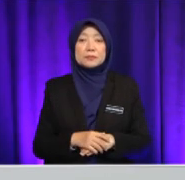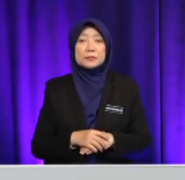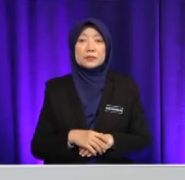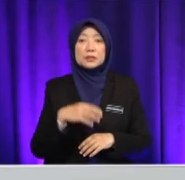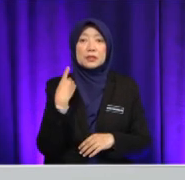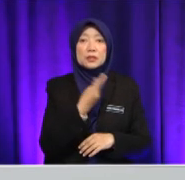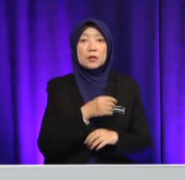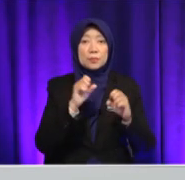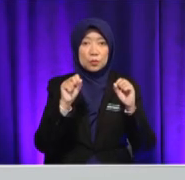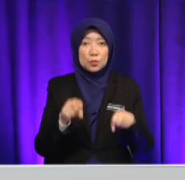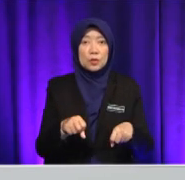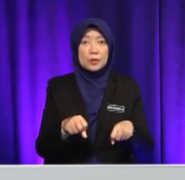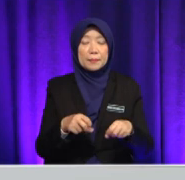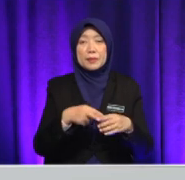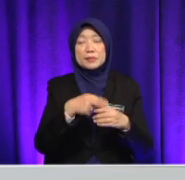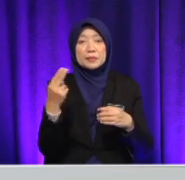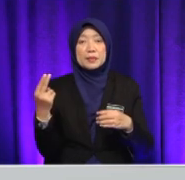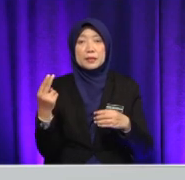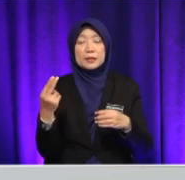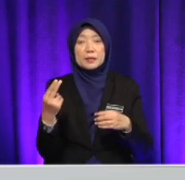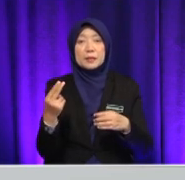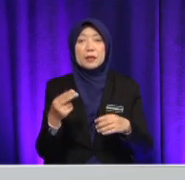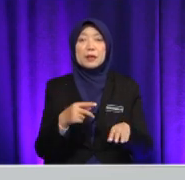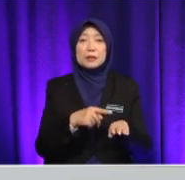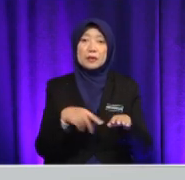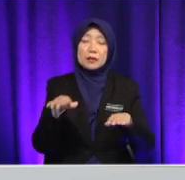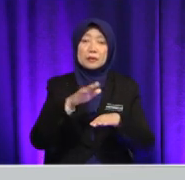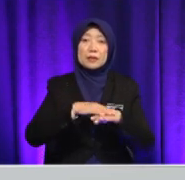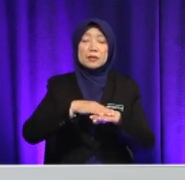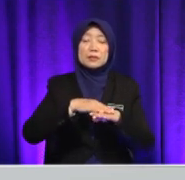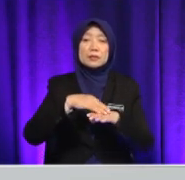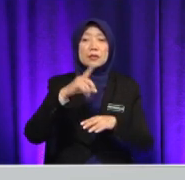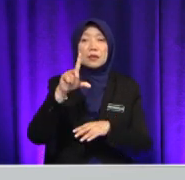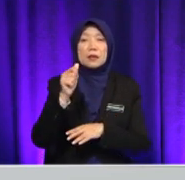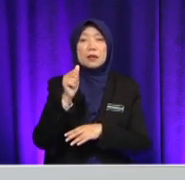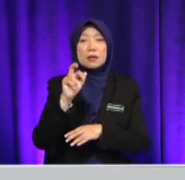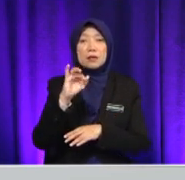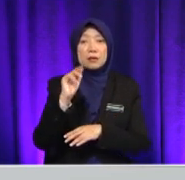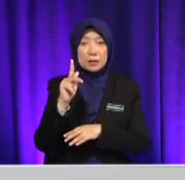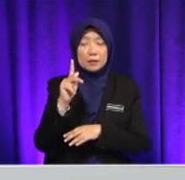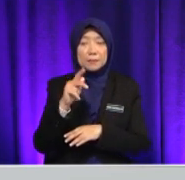dalam pada Papa tanda lari Oke Papa tanda lari juga mempunyai